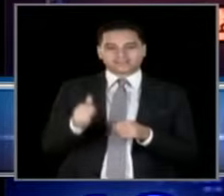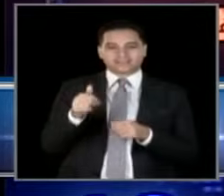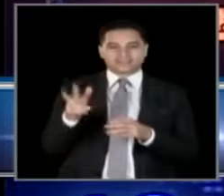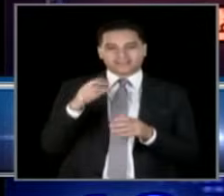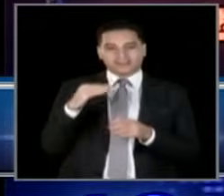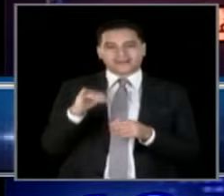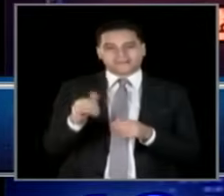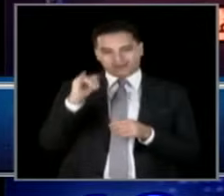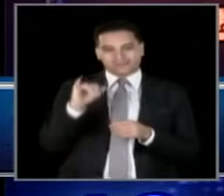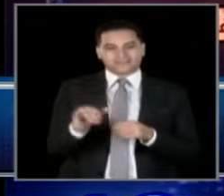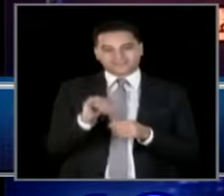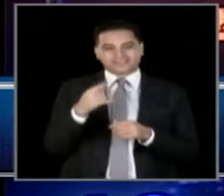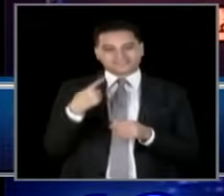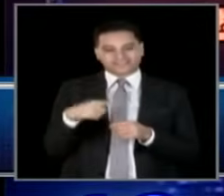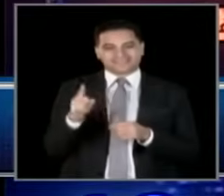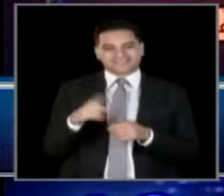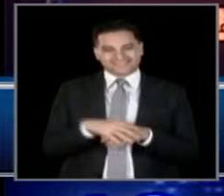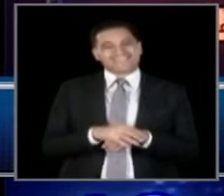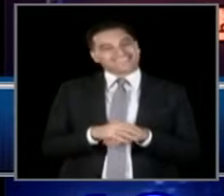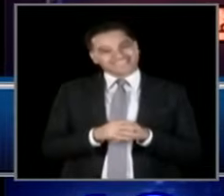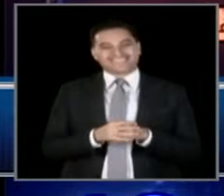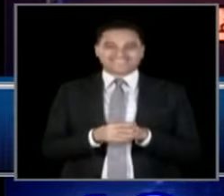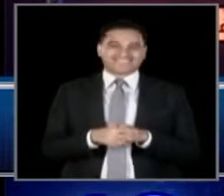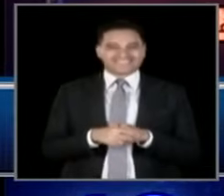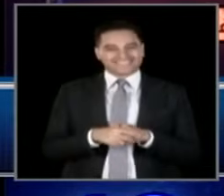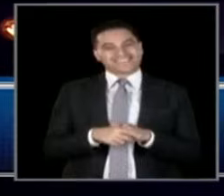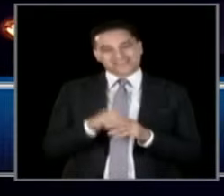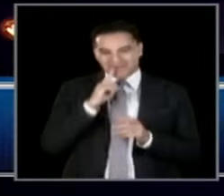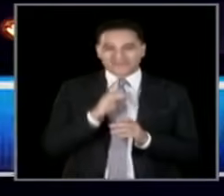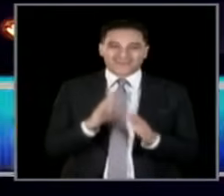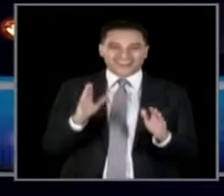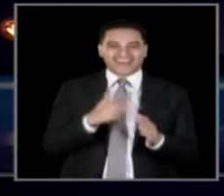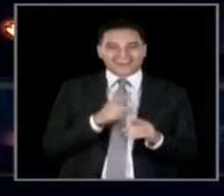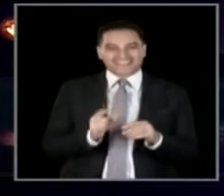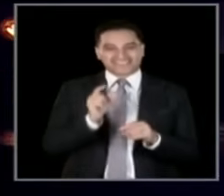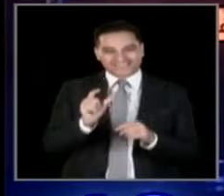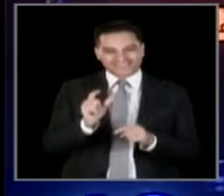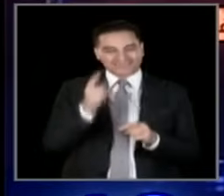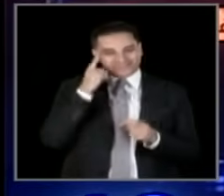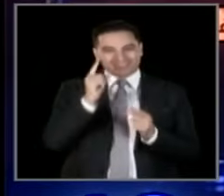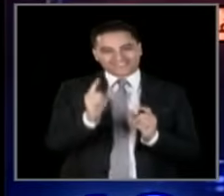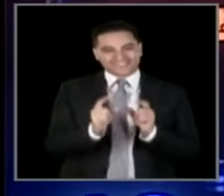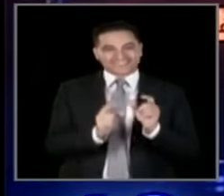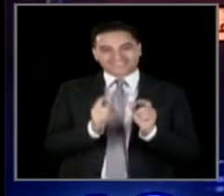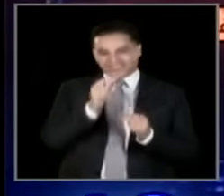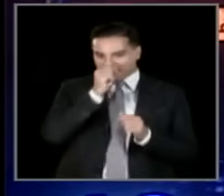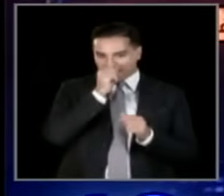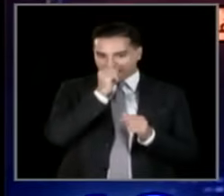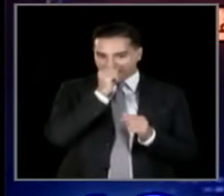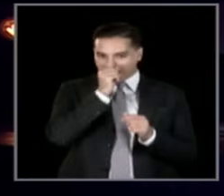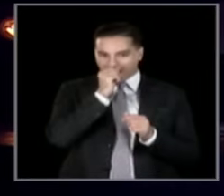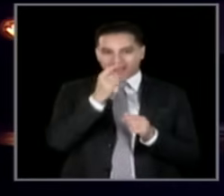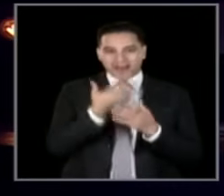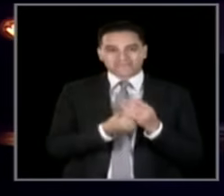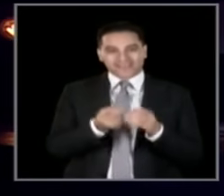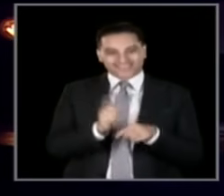الحمامي. الحمامي أيوة يا أخ. يا سلام يا أخ والله. نفس البطولة والله. يعني قلت لك الفيرست نيم وبرضه مش عارفة. كان أخوها أو ابن عمها متصنف معاه. ابن